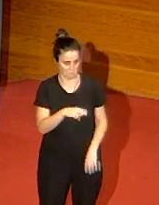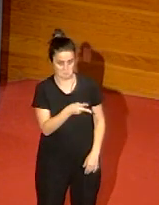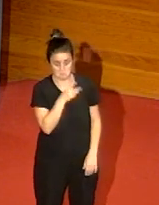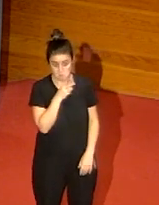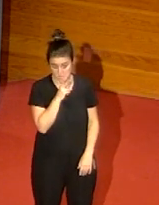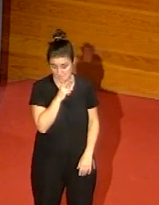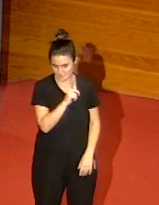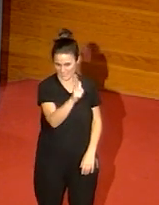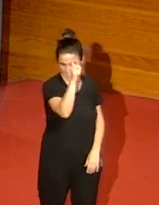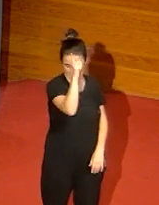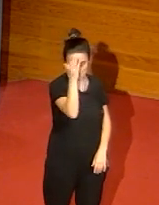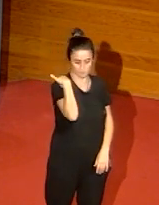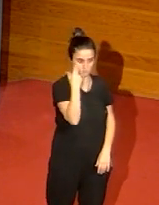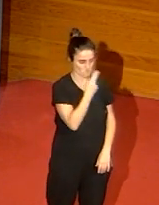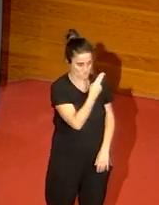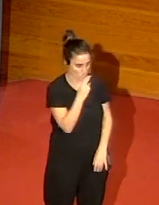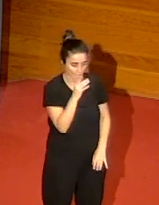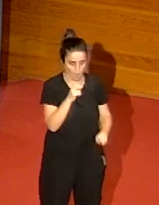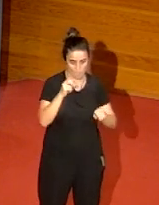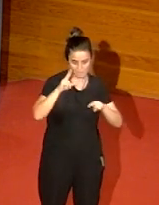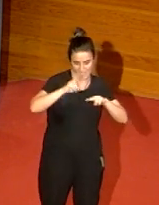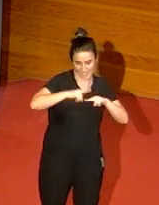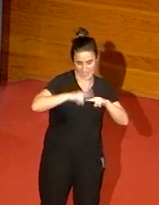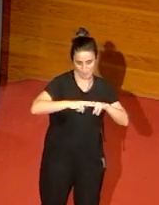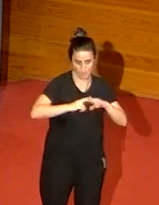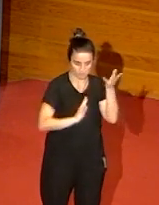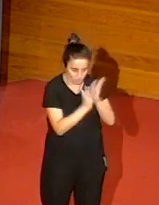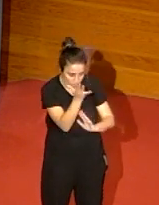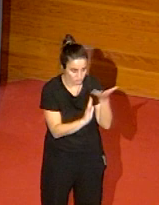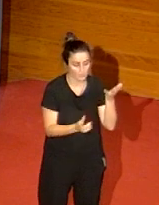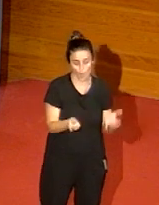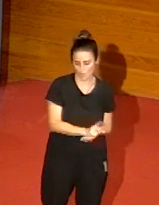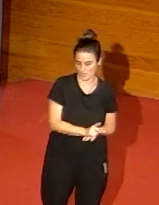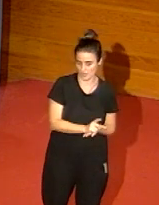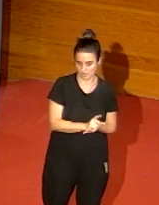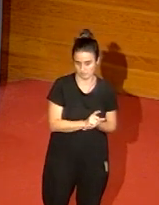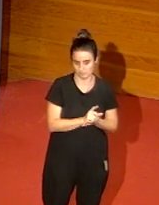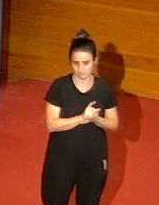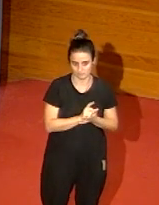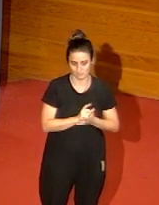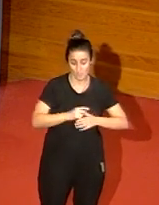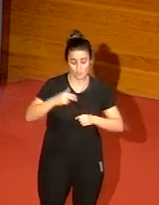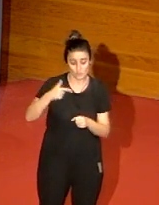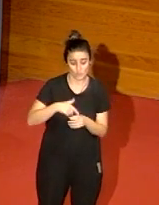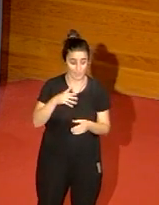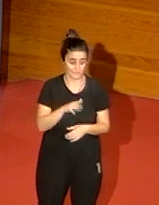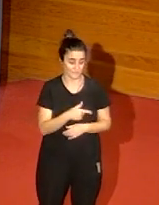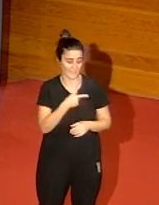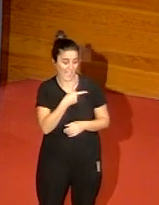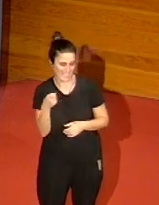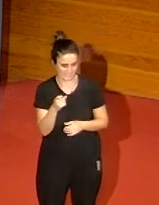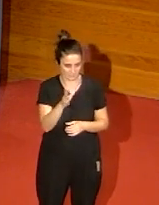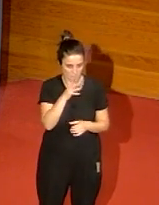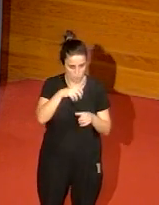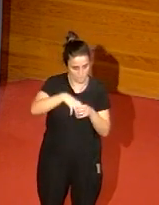handienetakoa zuen herrialdea, ikatza erretzen ari da berriro, ez? Ez dakit, fracking bitartez lortutako gaza erosten ari